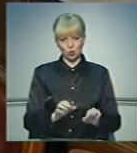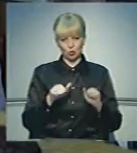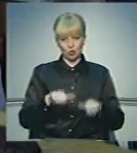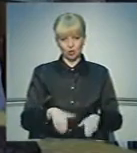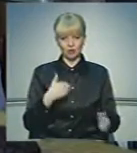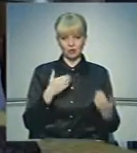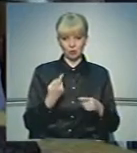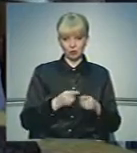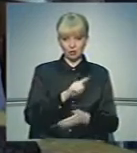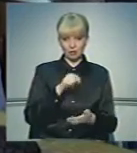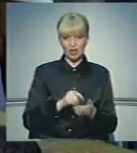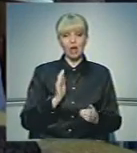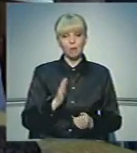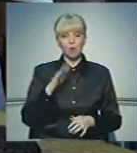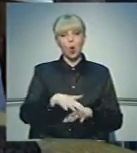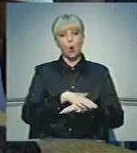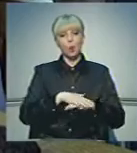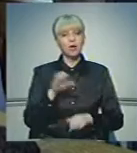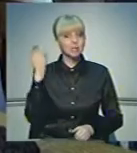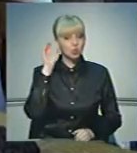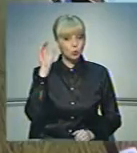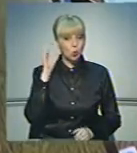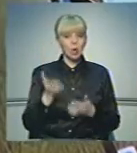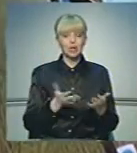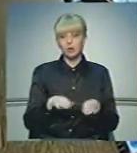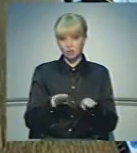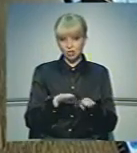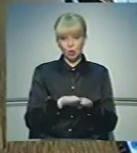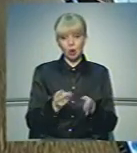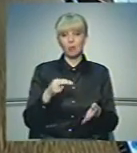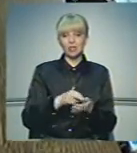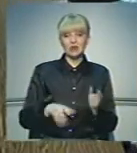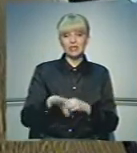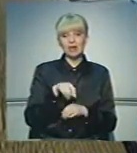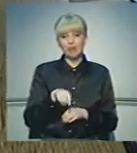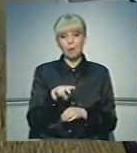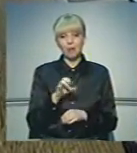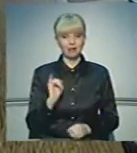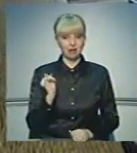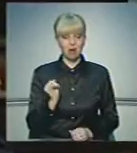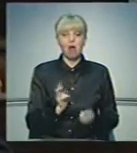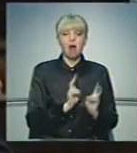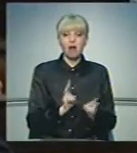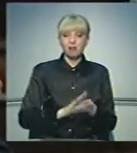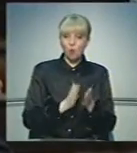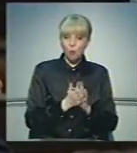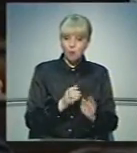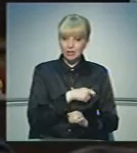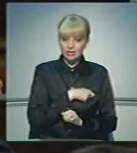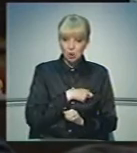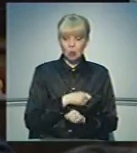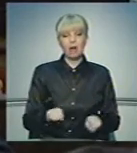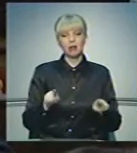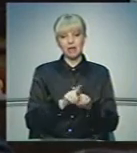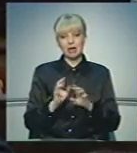рішення щодо цього питання. Попереду громадські слухання, які, схоже, і поставлять всі крапки надії. Як на умовах депутатів,